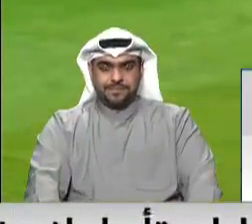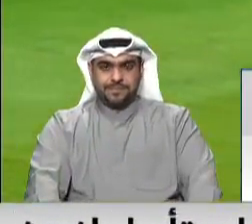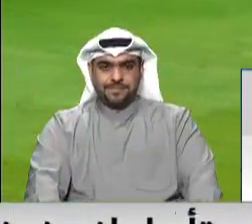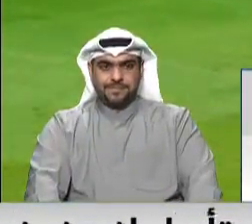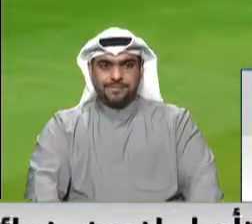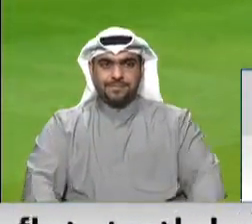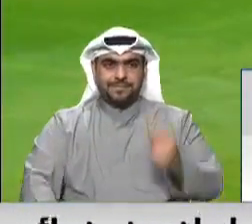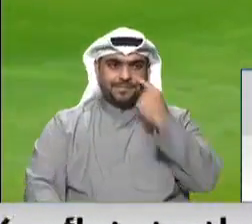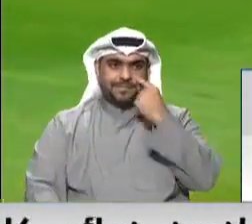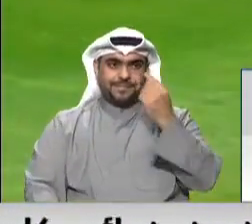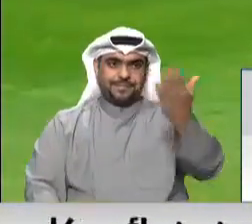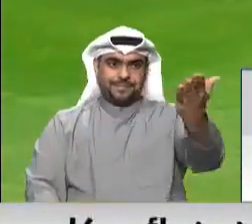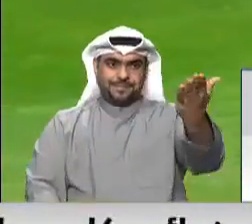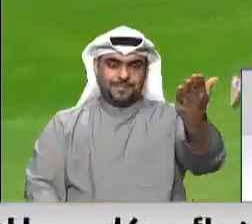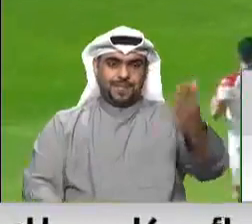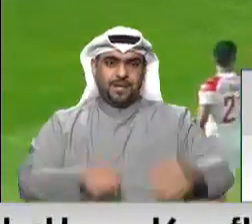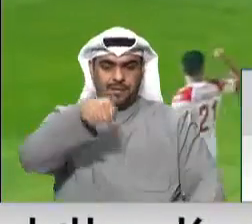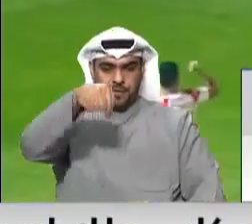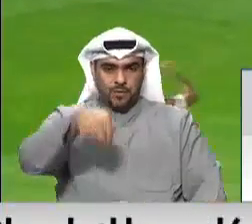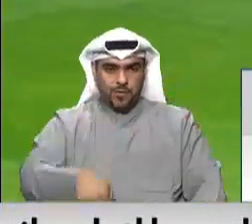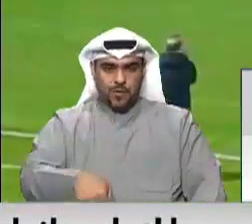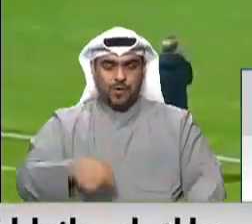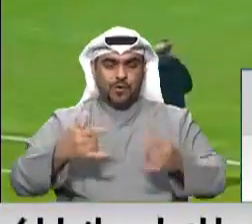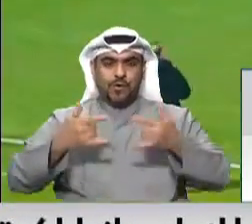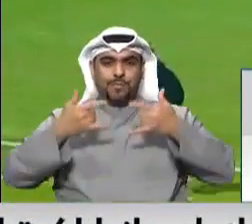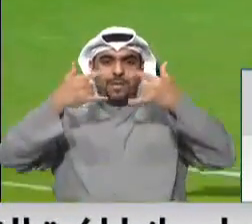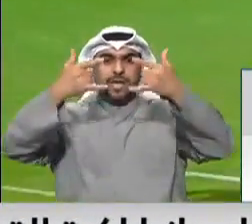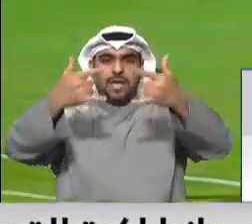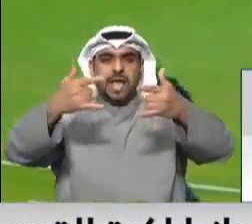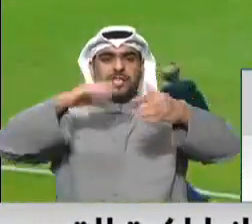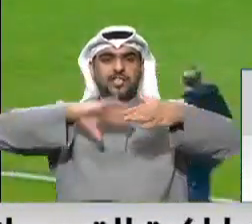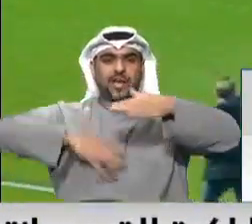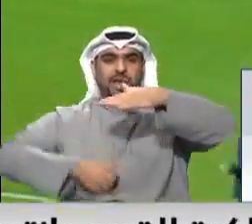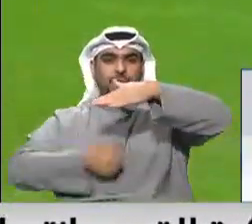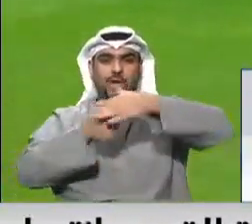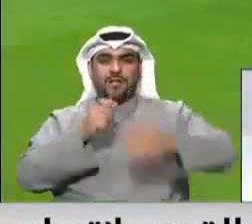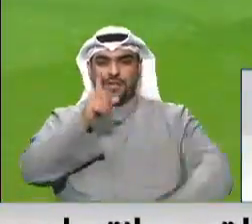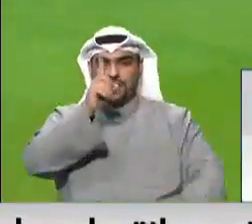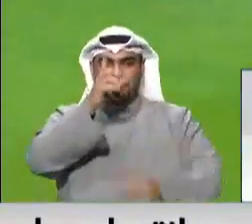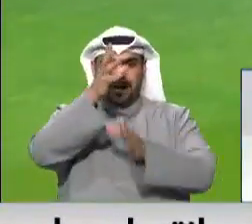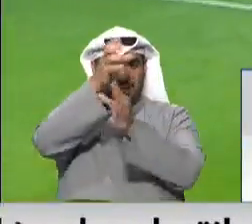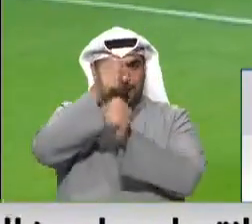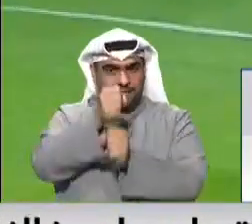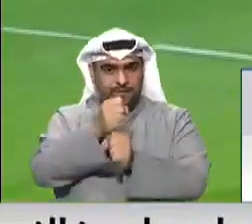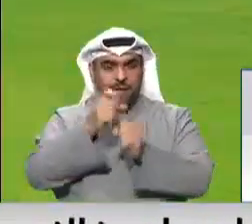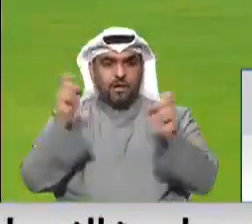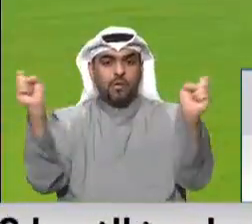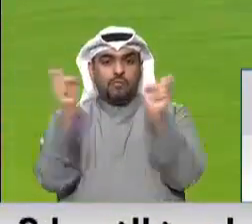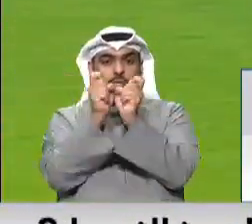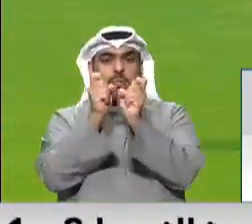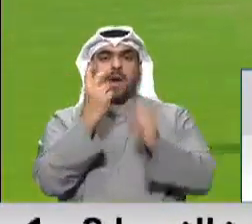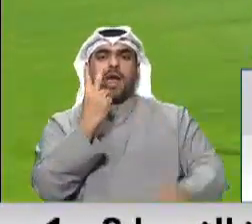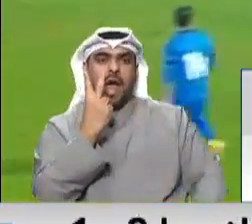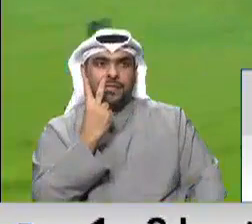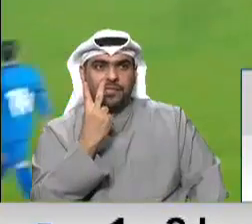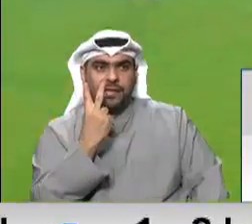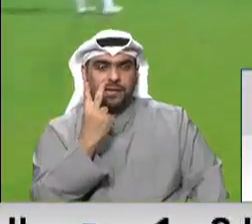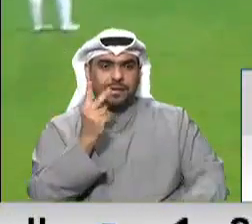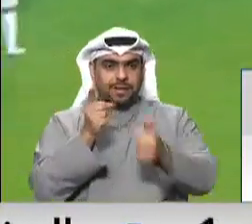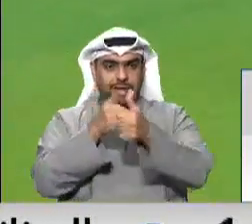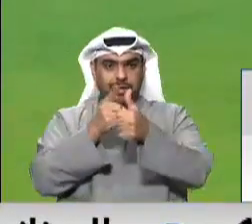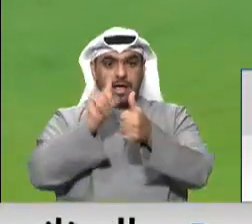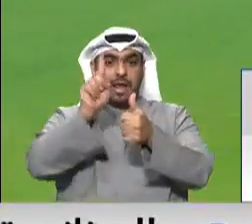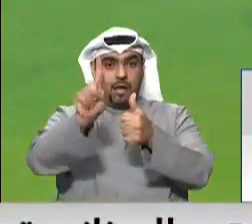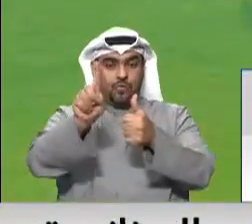أولى مواجهات دور الثمانية من بطولة كأس سمو أمير البلاد حفظه الله ورعاه لكرة القدم يواجه